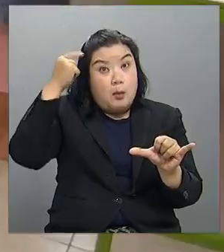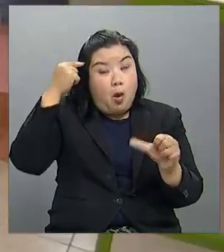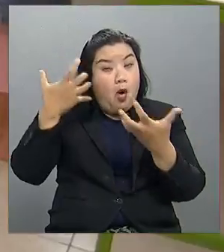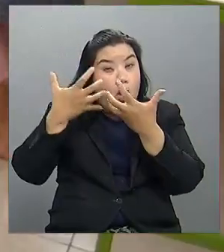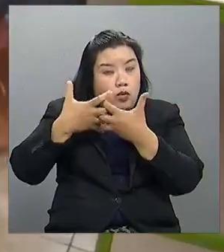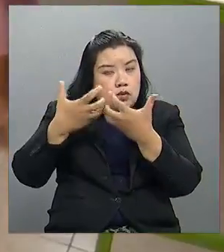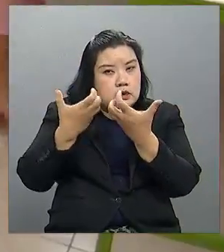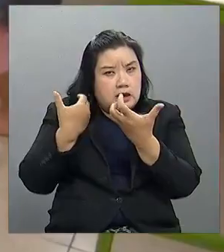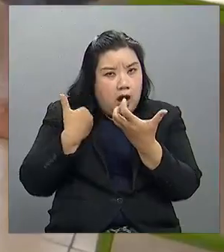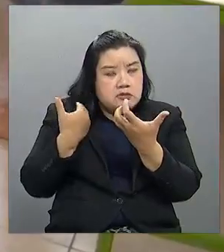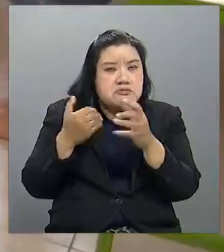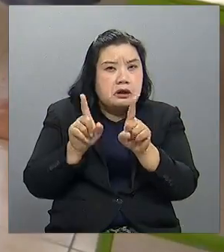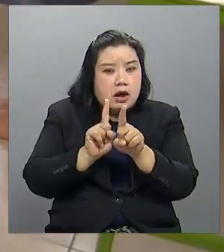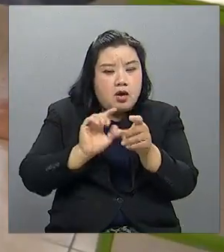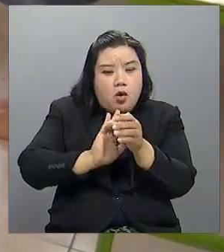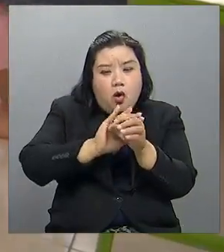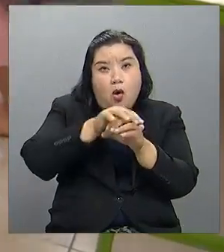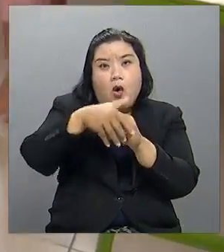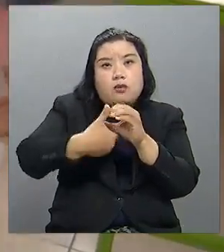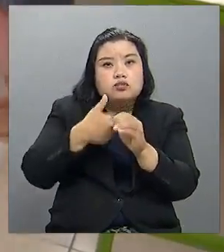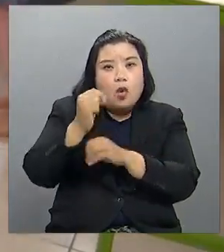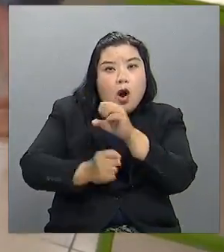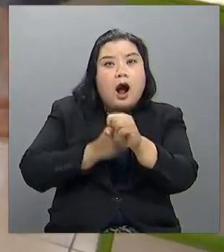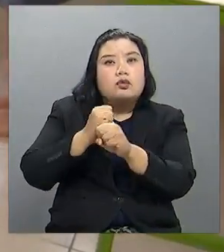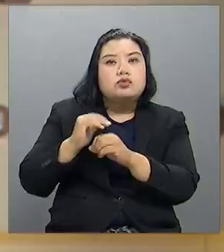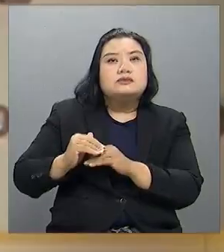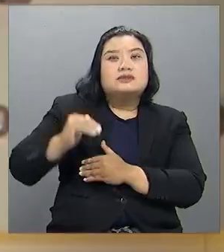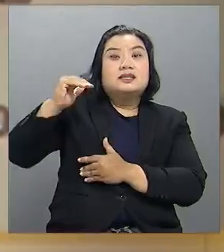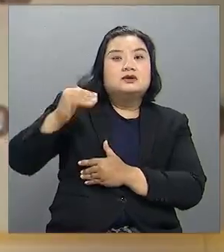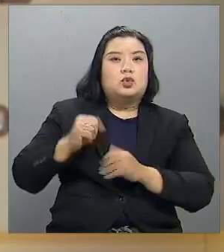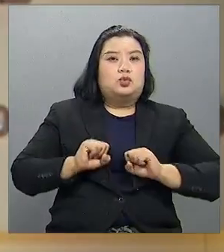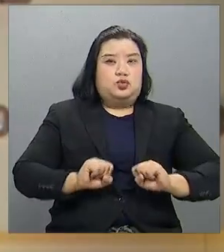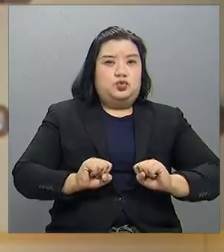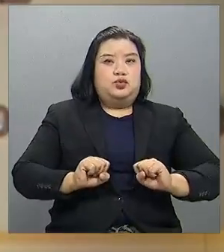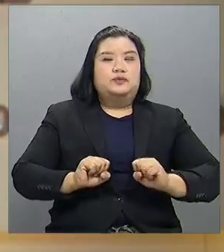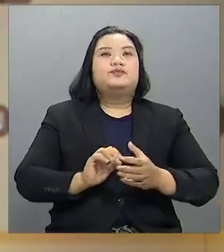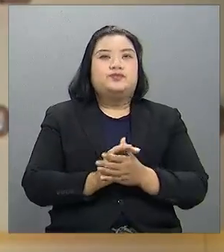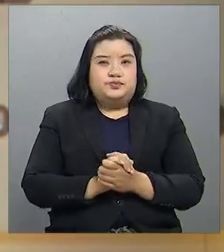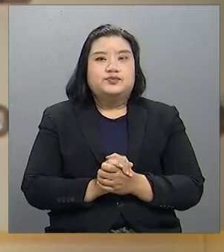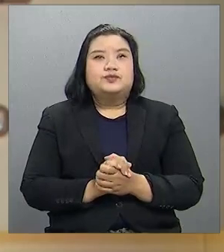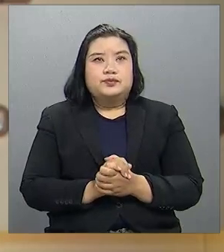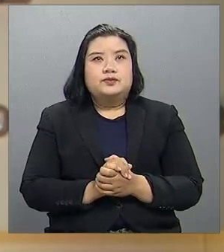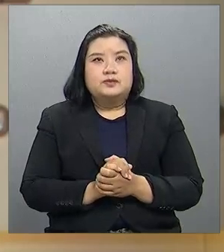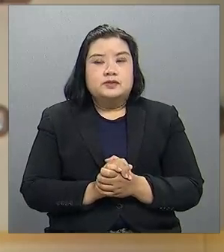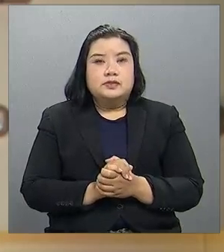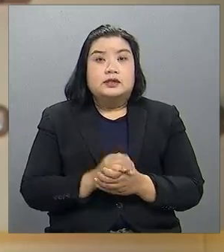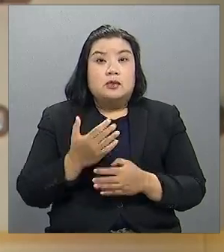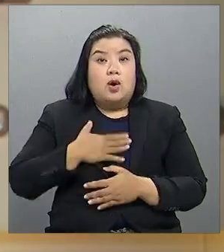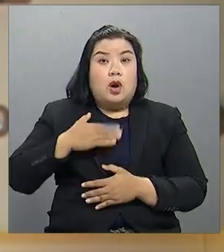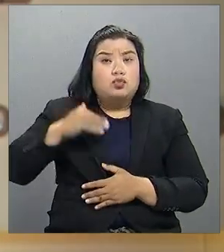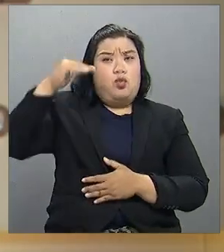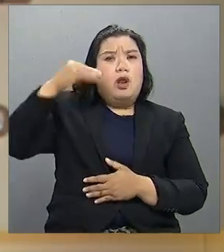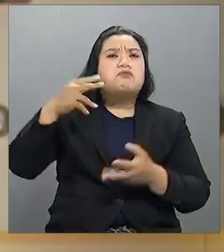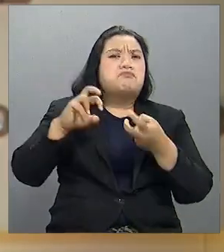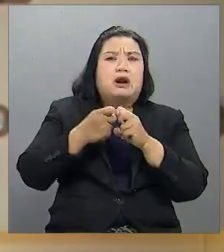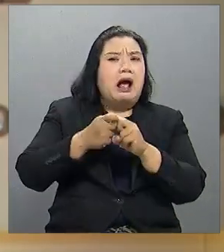ในตอนที่เป็นอายุมากขึ้นในเข้าสู่วัยผู้ใหญ่นะคะทีนี้เนี่ยในวัยผู้ใหญ่คงไม่ค่อยมีปัญหาเรื่องศีรษะบุบตอนน